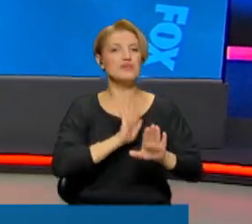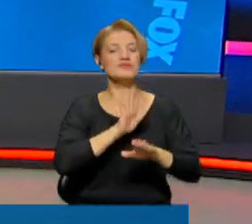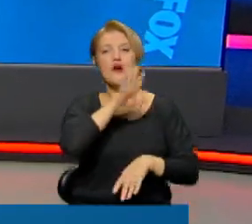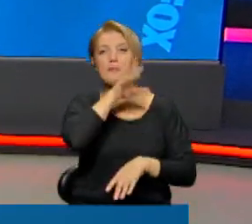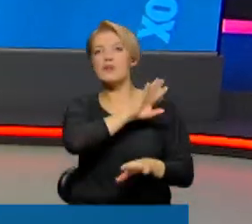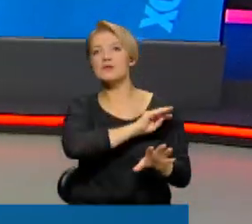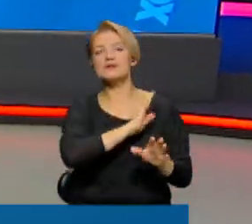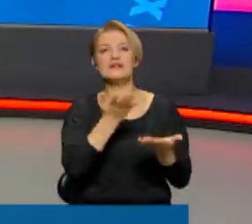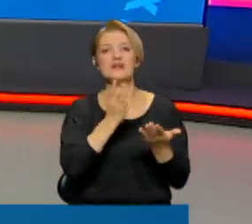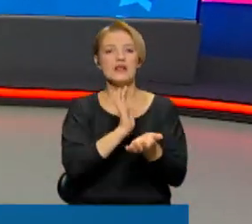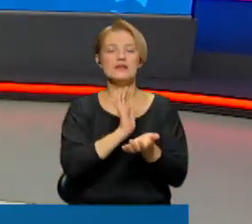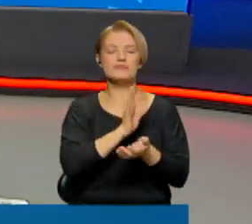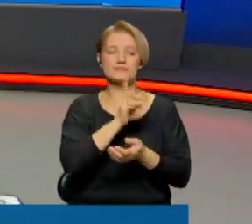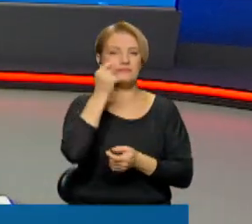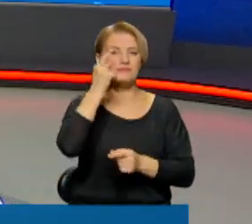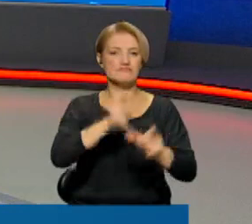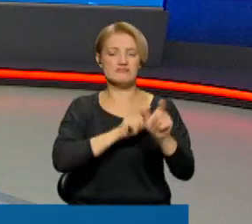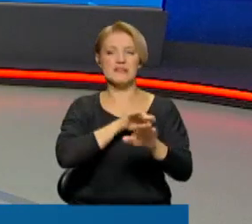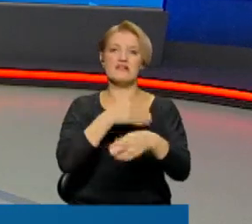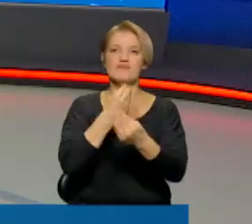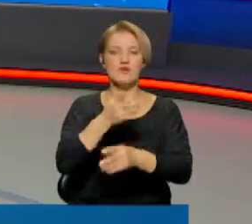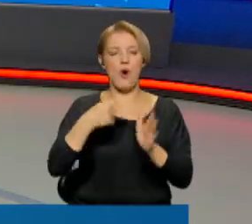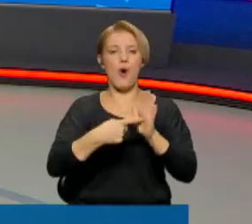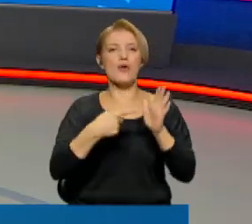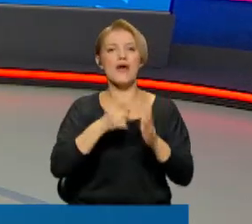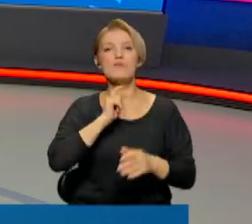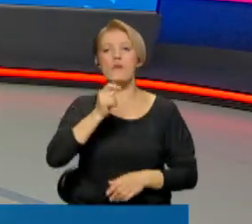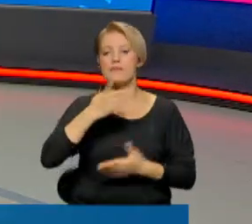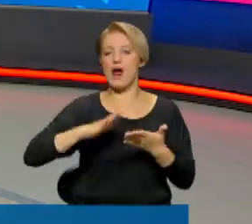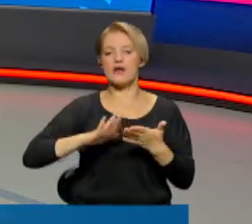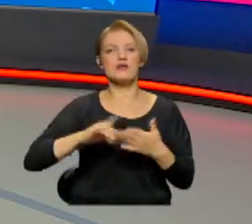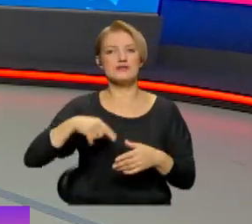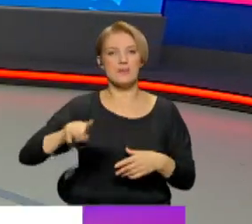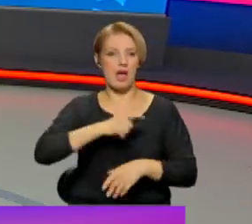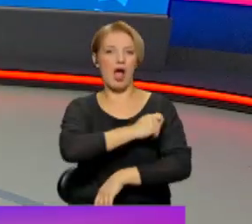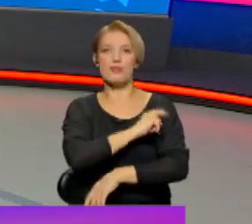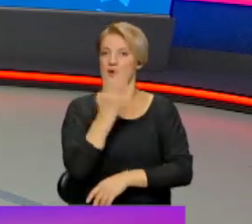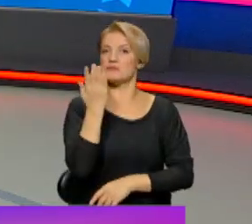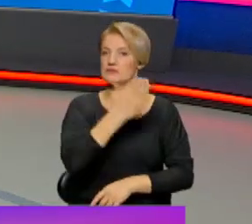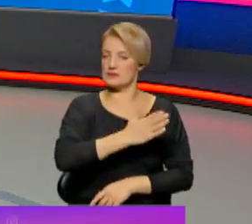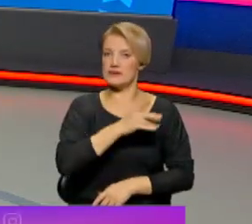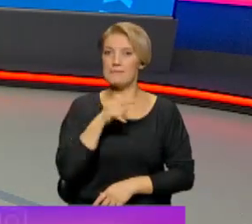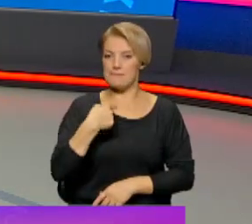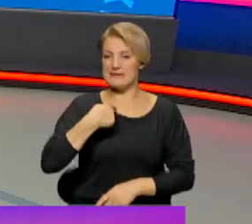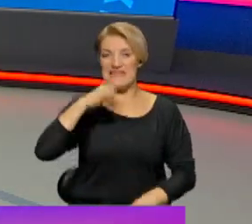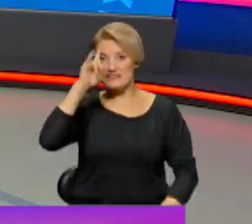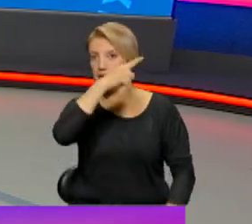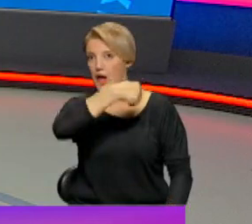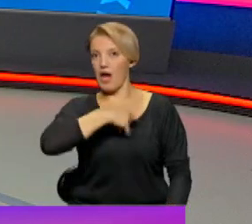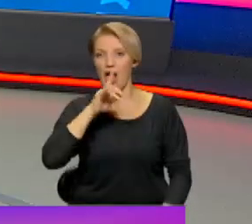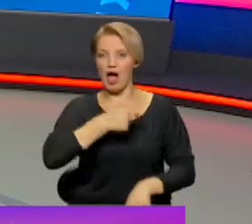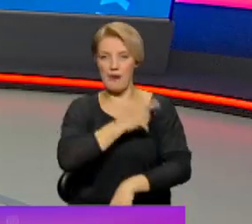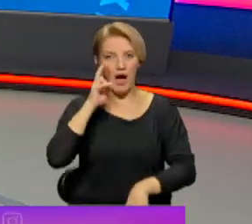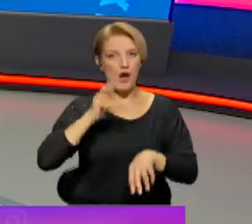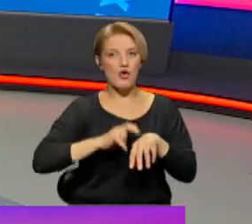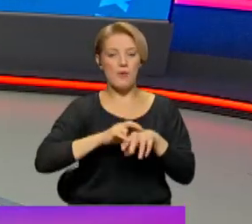katlandığını örneklerle görme şansına sahip oluyoruz. Muhabir arkadaşlarımız Almanya'daydı. Hani şu bizi kıskanan Almanya, hatırlıyor